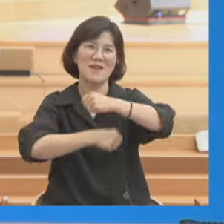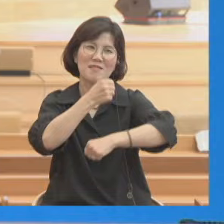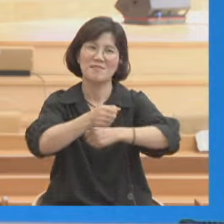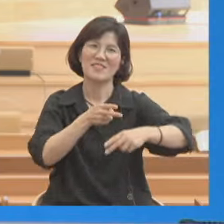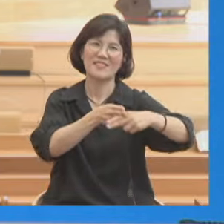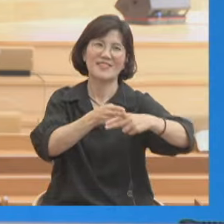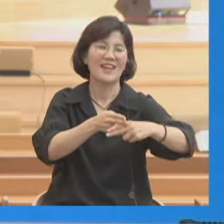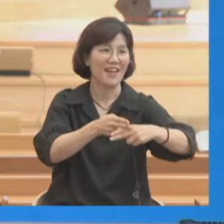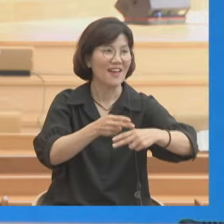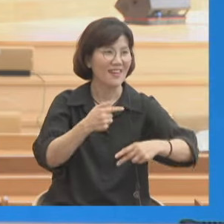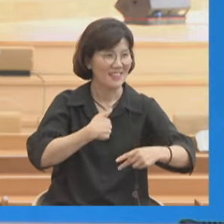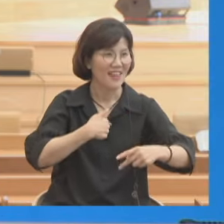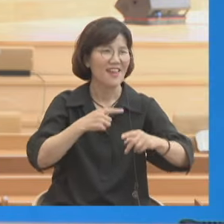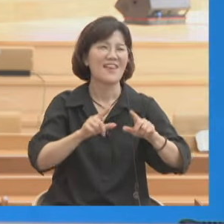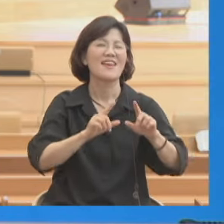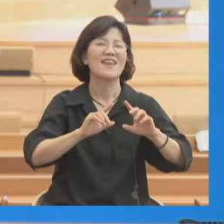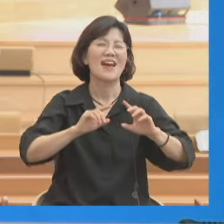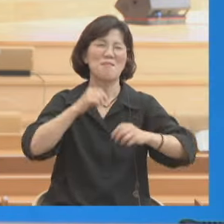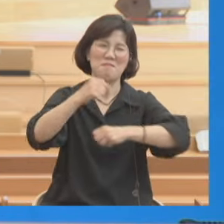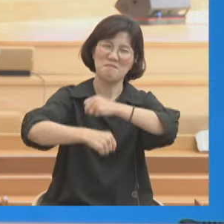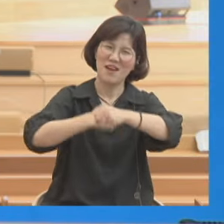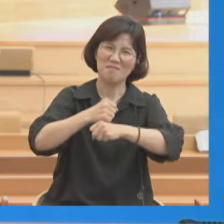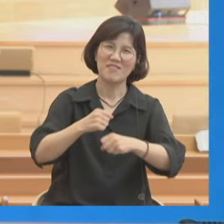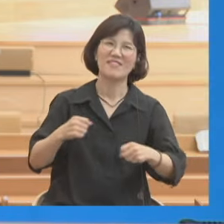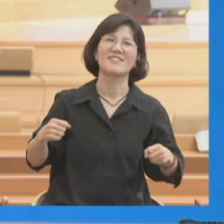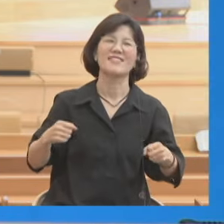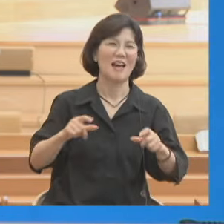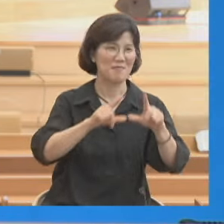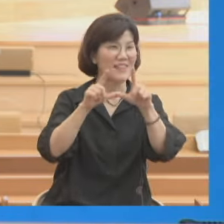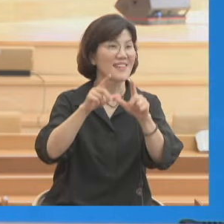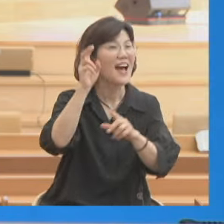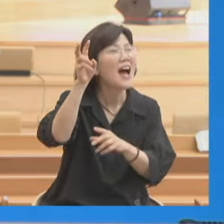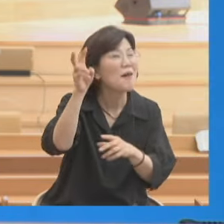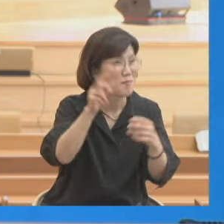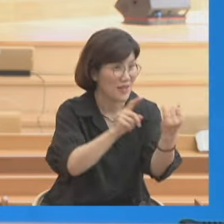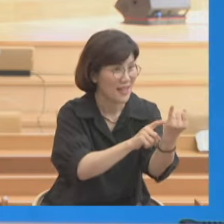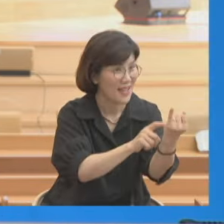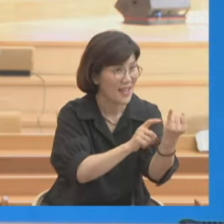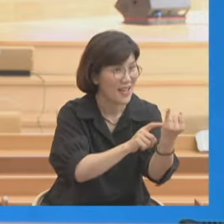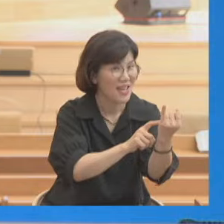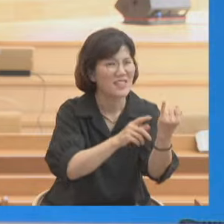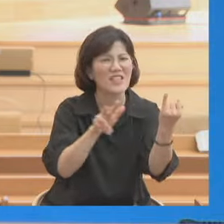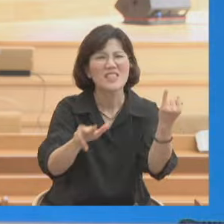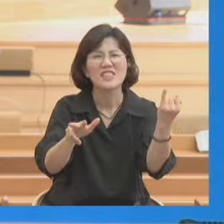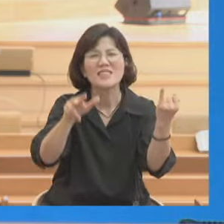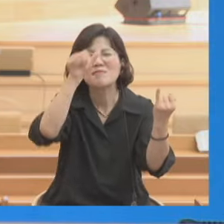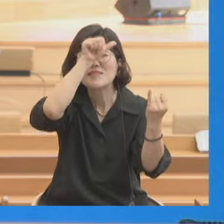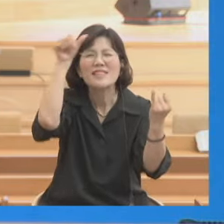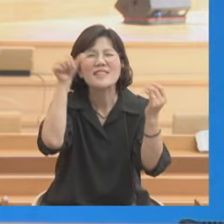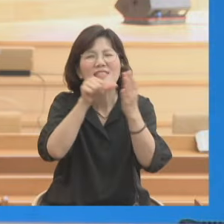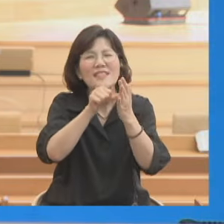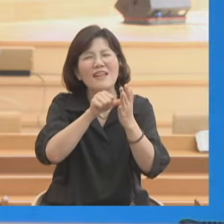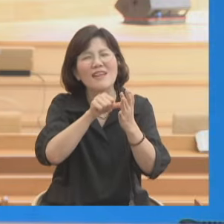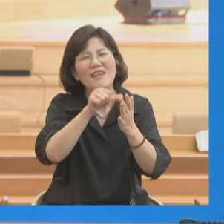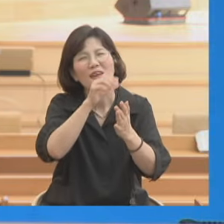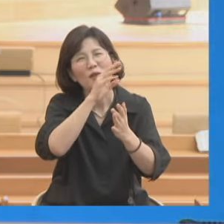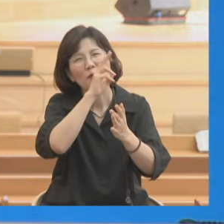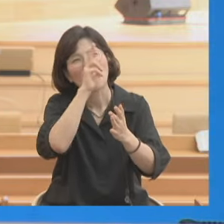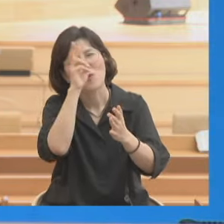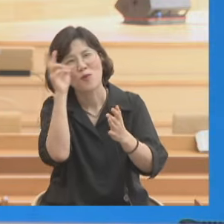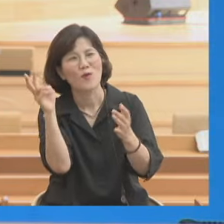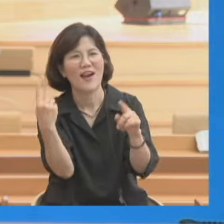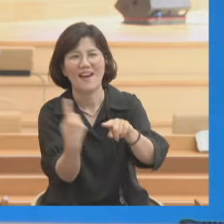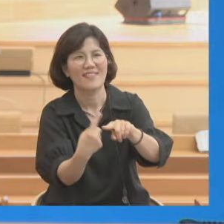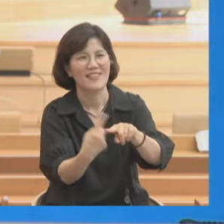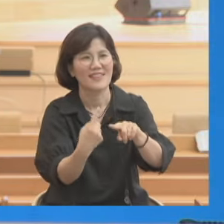가슴 들이밀면서 그렇게 자기 하고 싶은 대로 다 살았을 거예요. 근데 인생의 오후를 맞이하게 되니까 자기 삶이